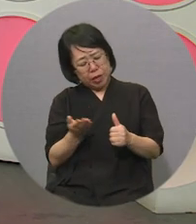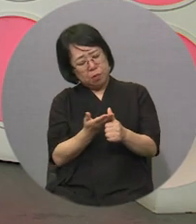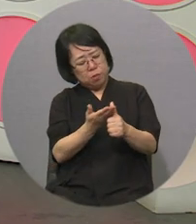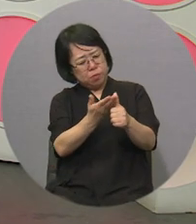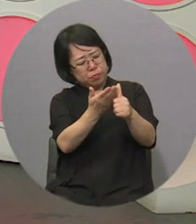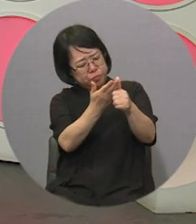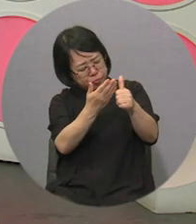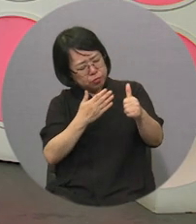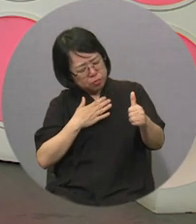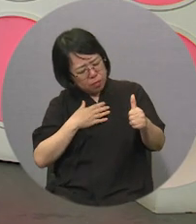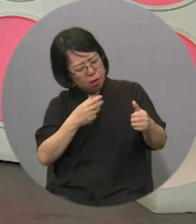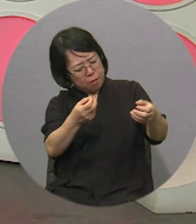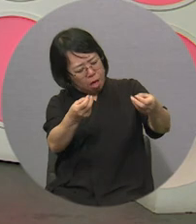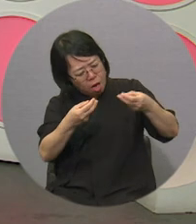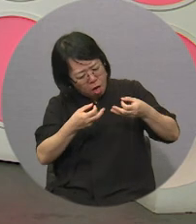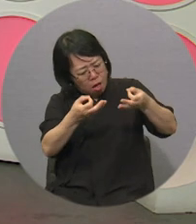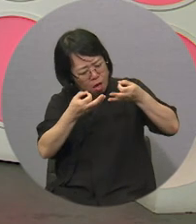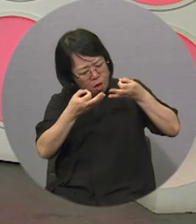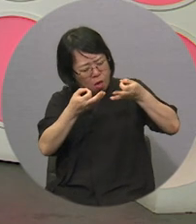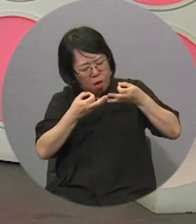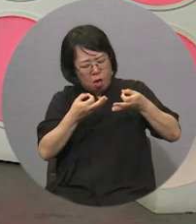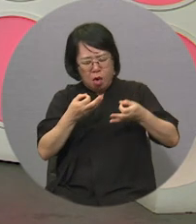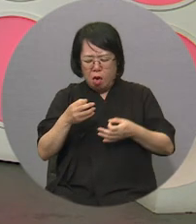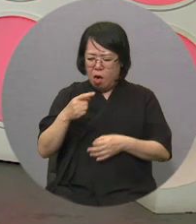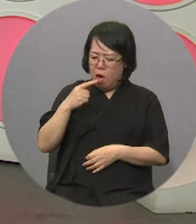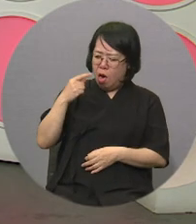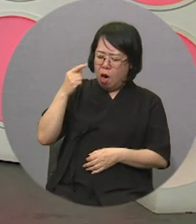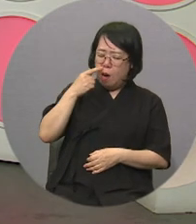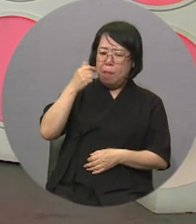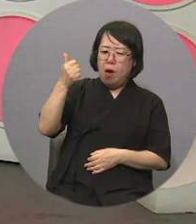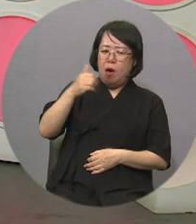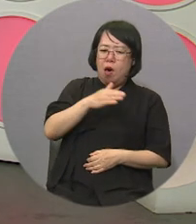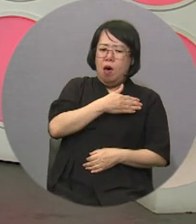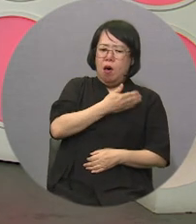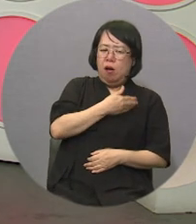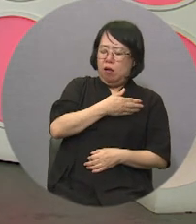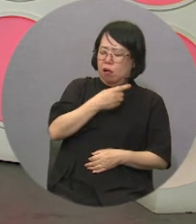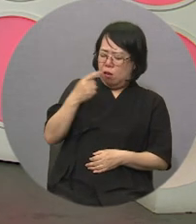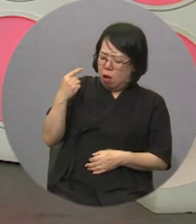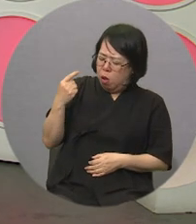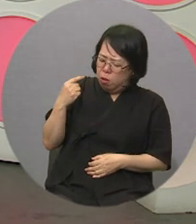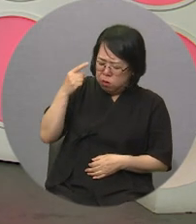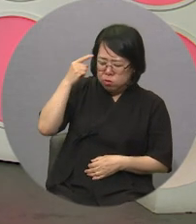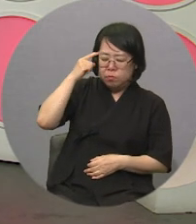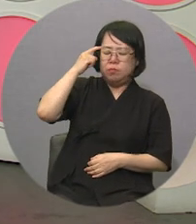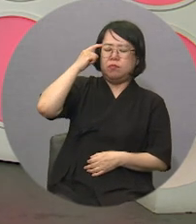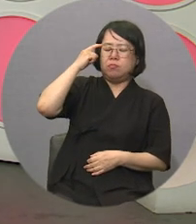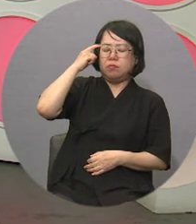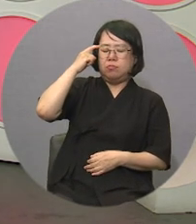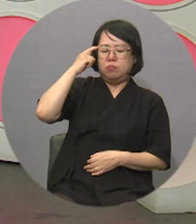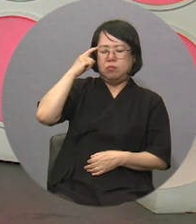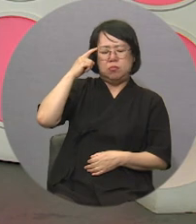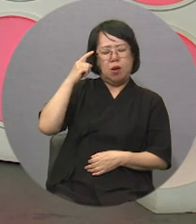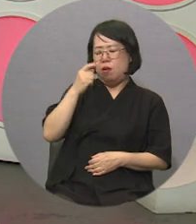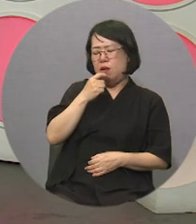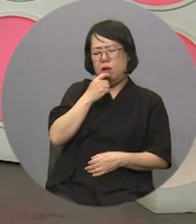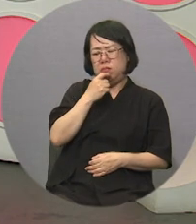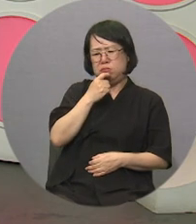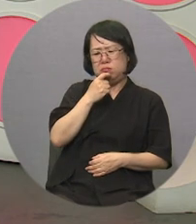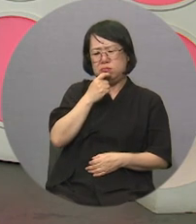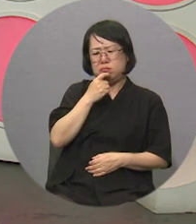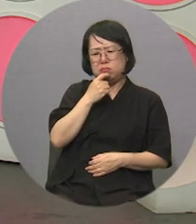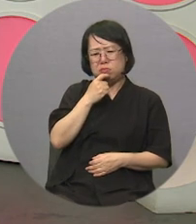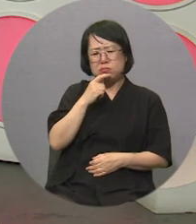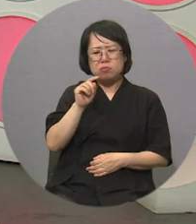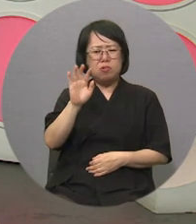너무 싫었어요 그래서 저는 엄마한테 아 엄마 아 옷은 내가 마음에 드는